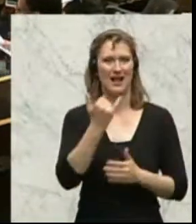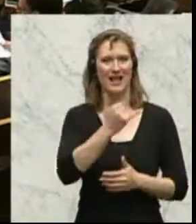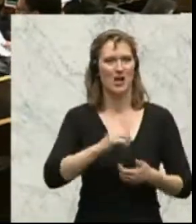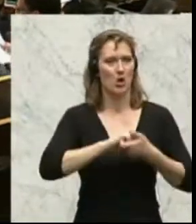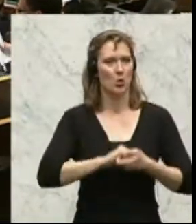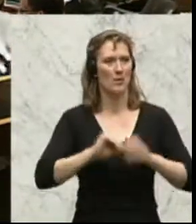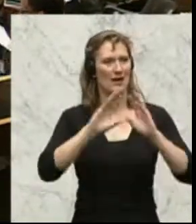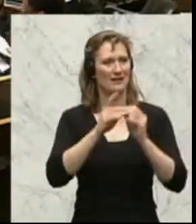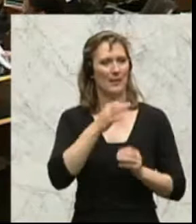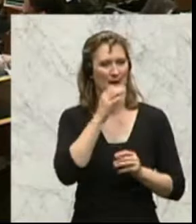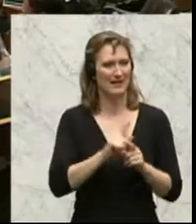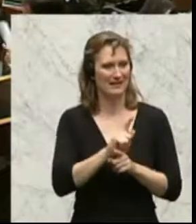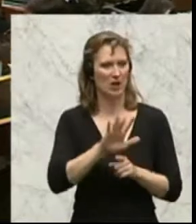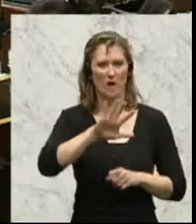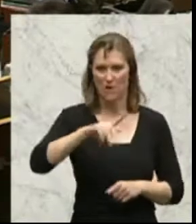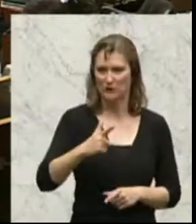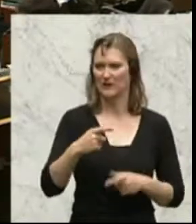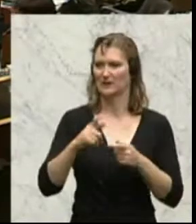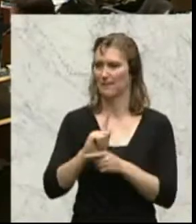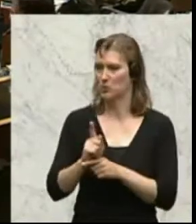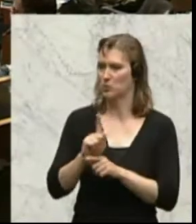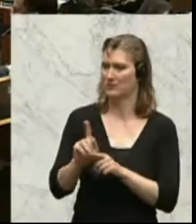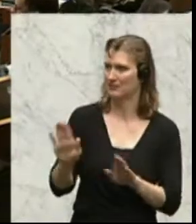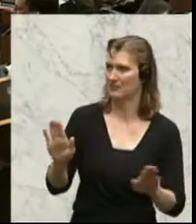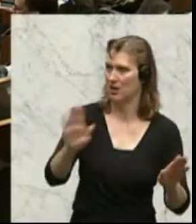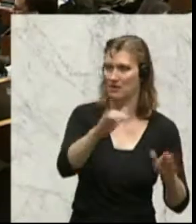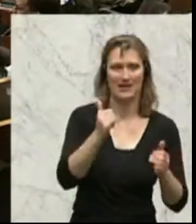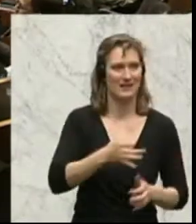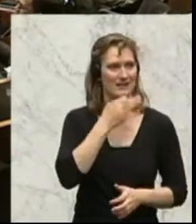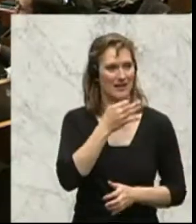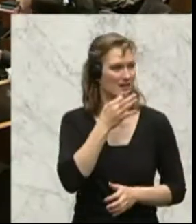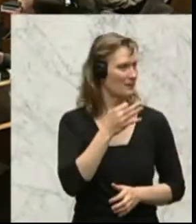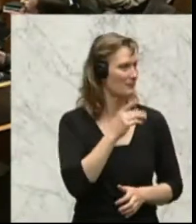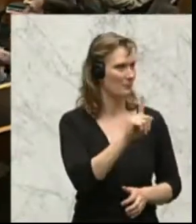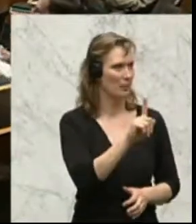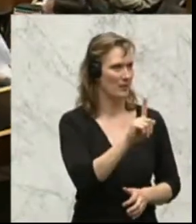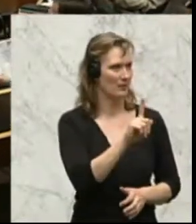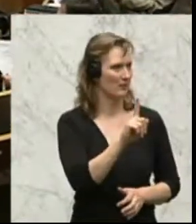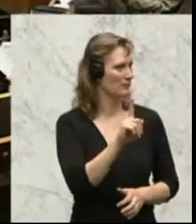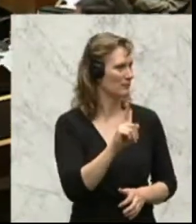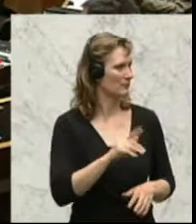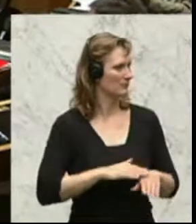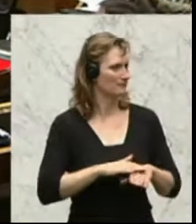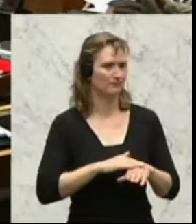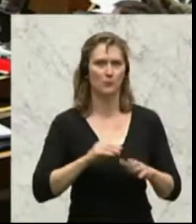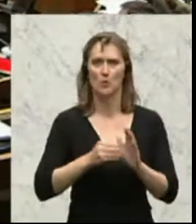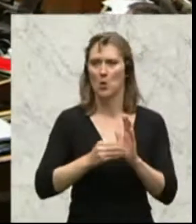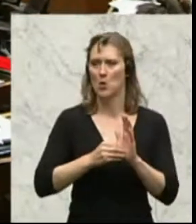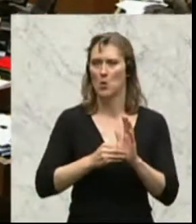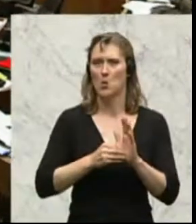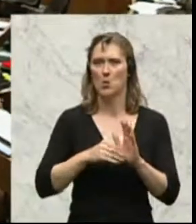von 25 Minuten zu. Am Wort ist Herr... Nein, Moment. Zunächst haben wir eine